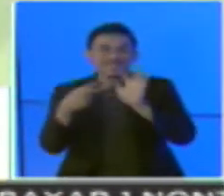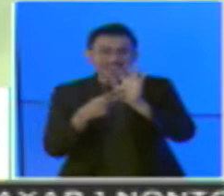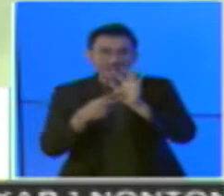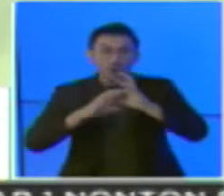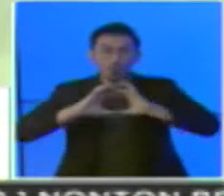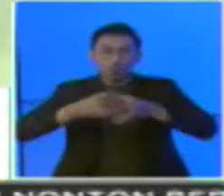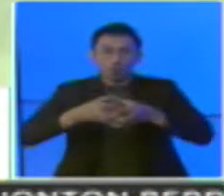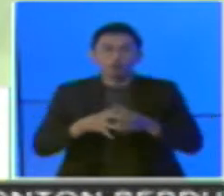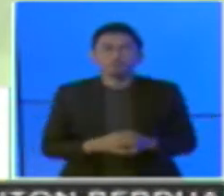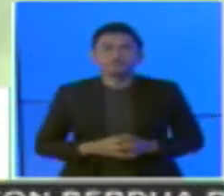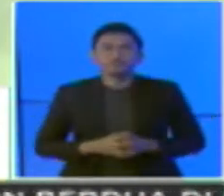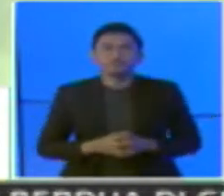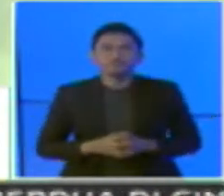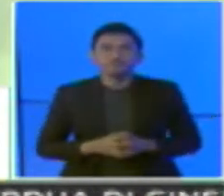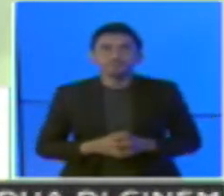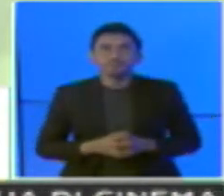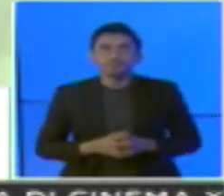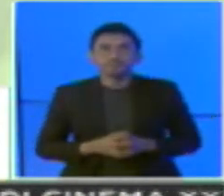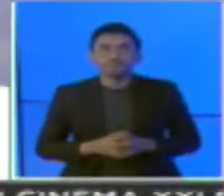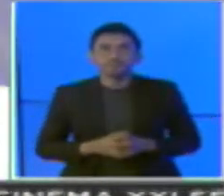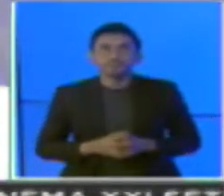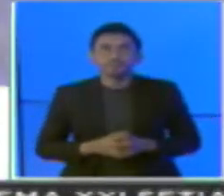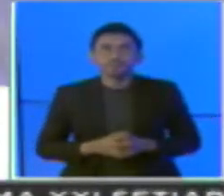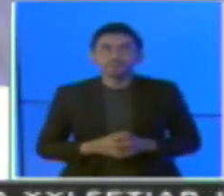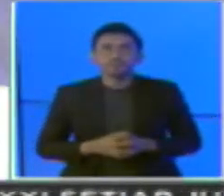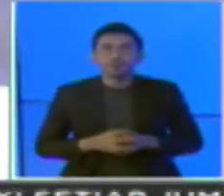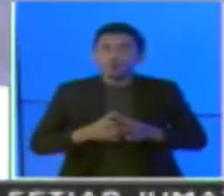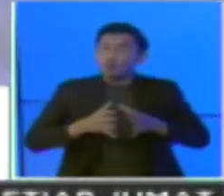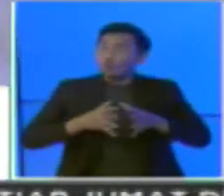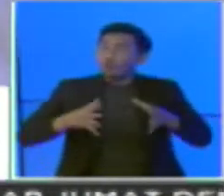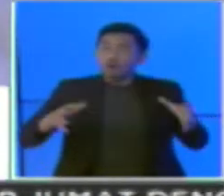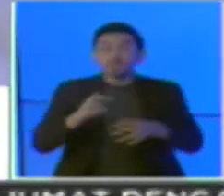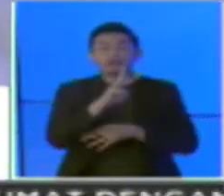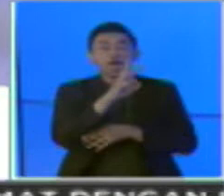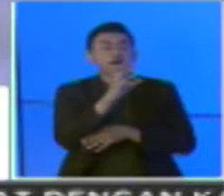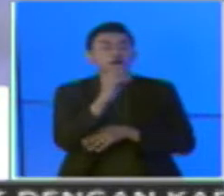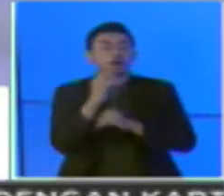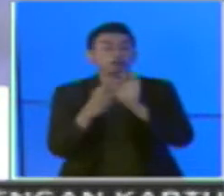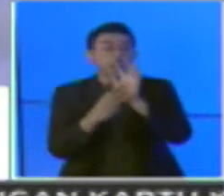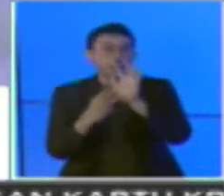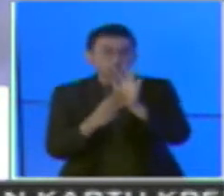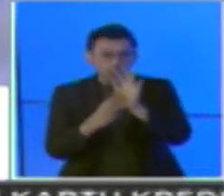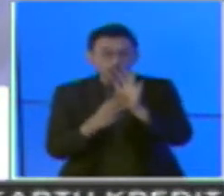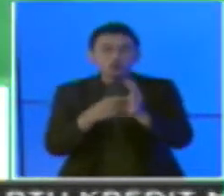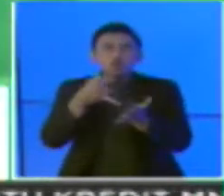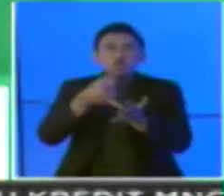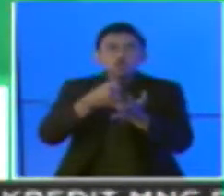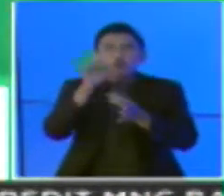Sesuai namanya, area seluas 3.200 meter persegi ini berisikan salju beku dengan suhu mencapai 0 derajat